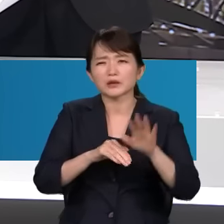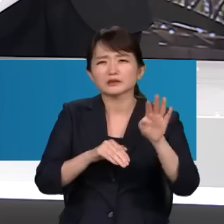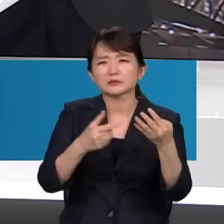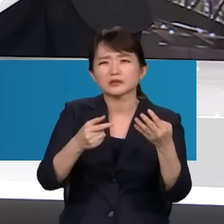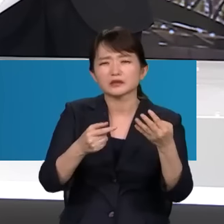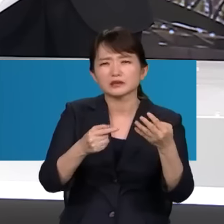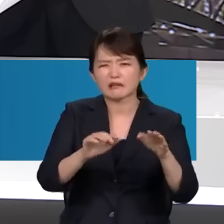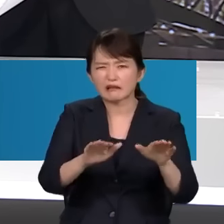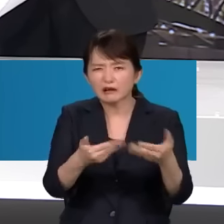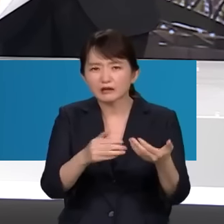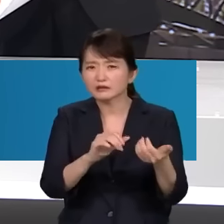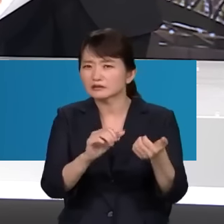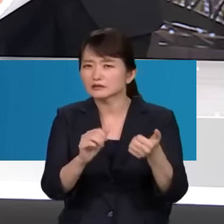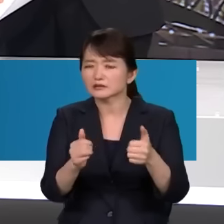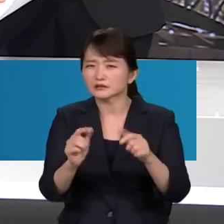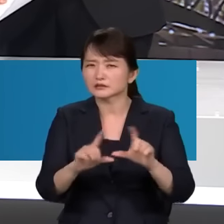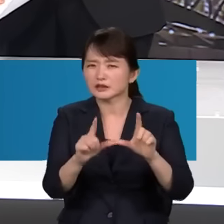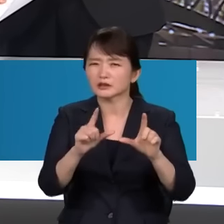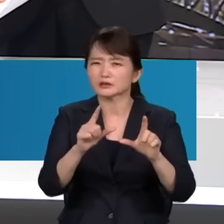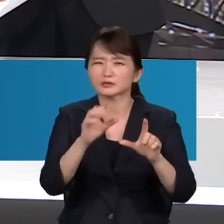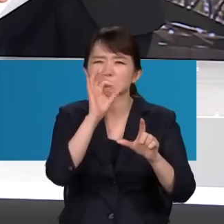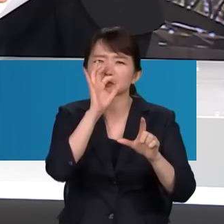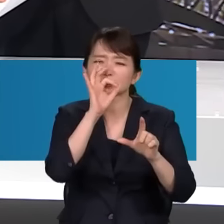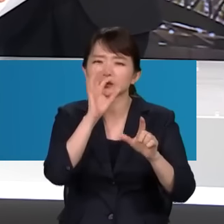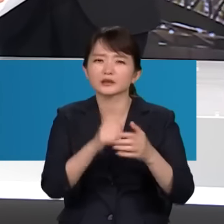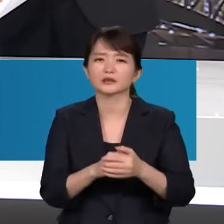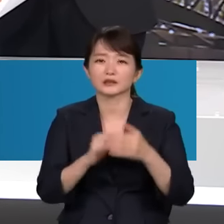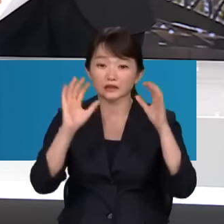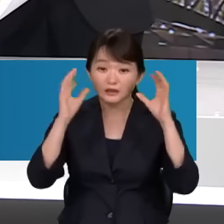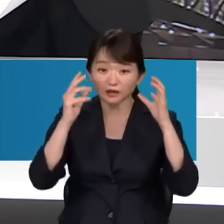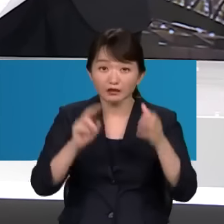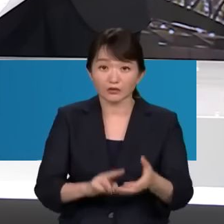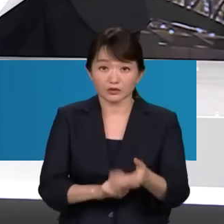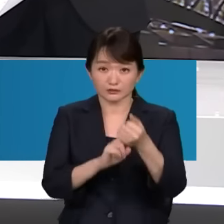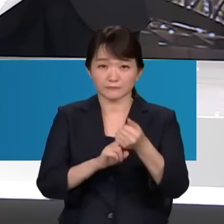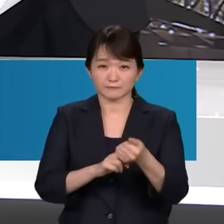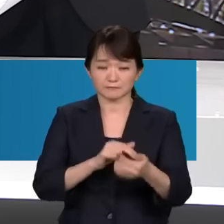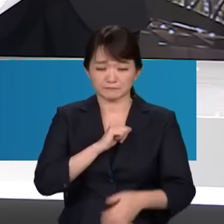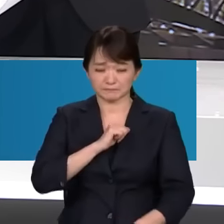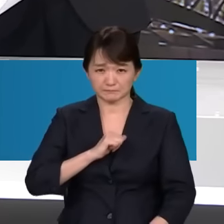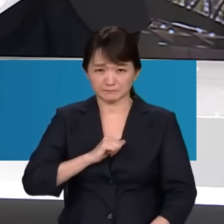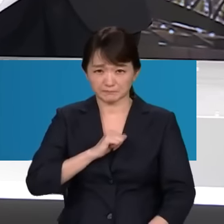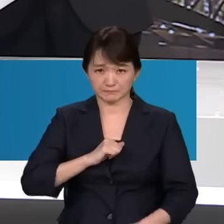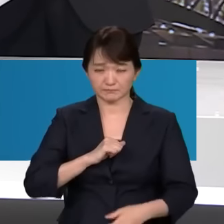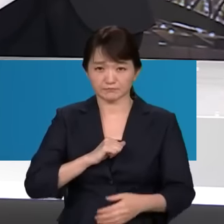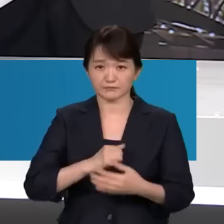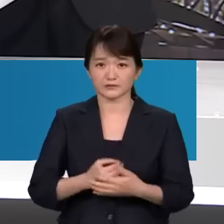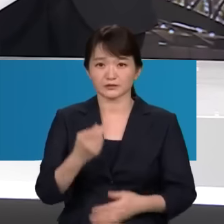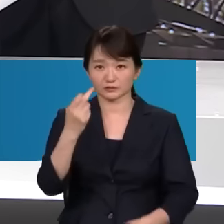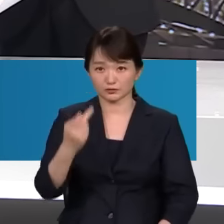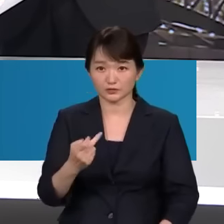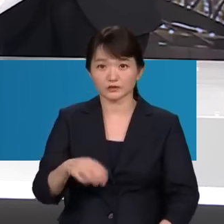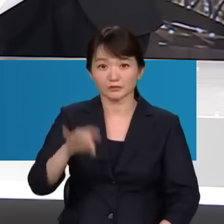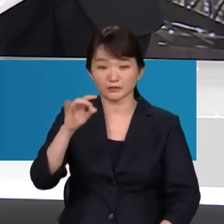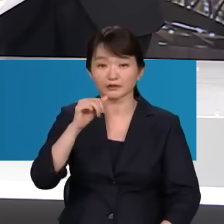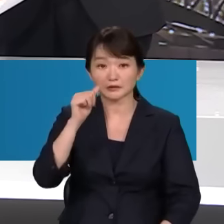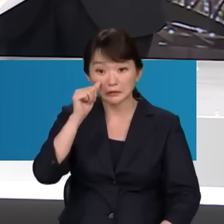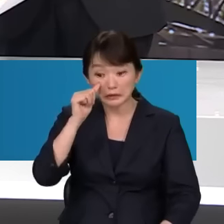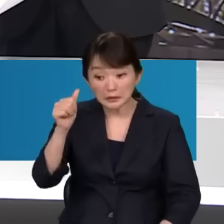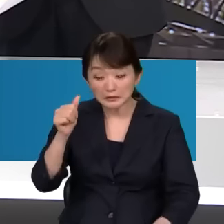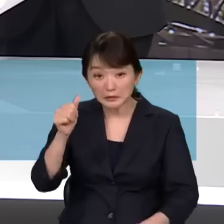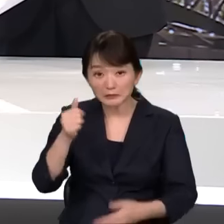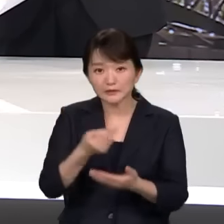살 가능성이 아예 없다는 얘기까지 들었지만 이 아이들은 기적적으로 버텨냈습니다. 그리고 동생이 먼저 5달 만에